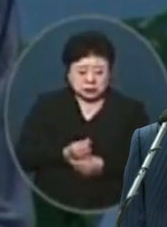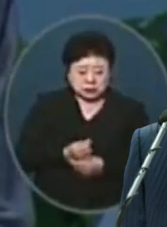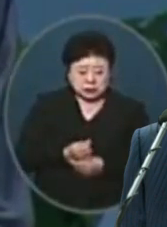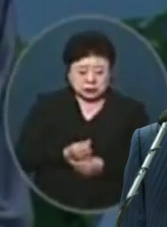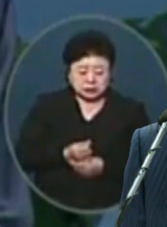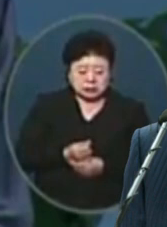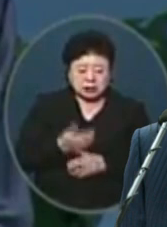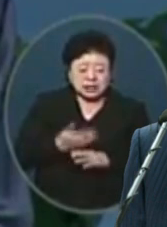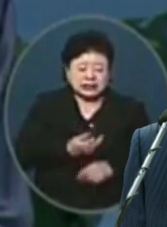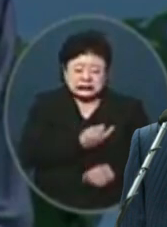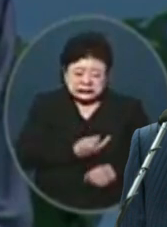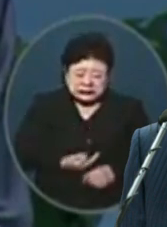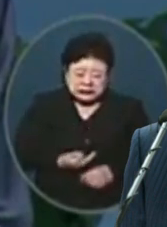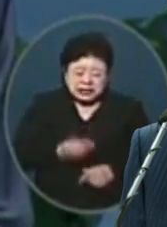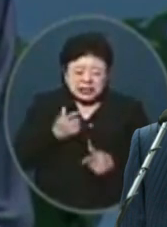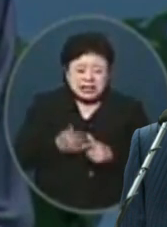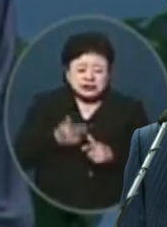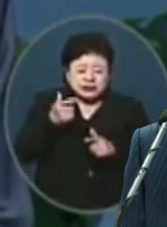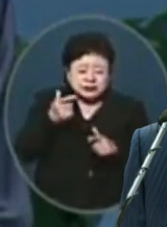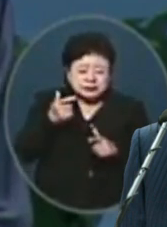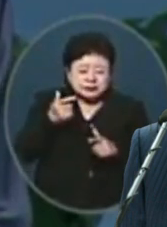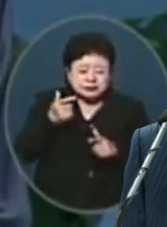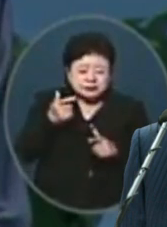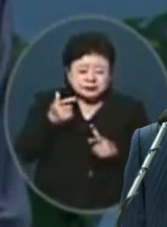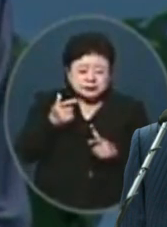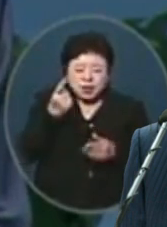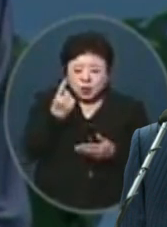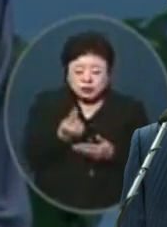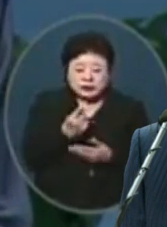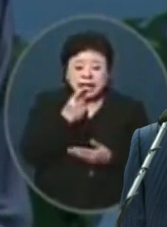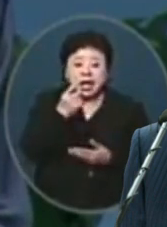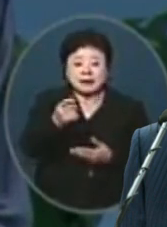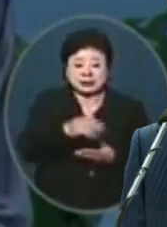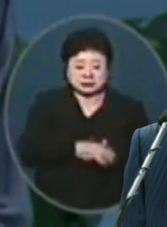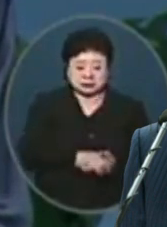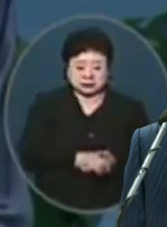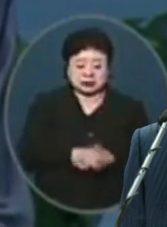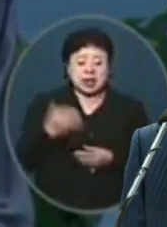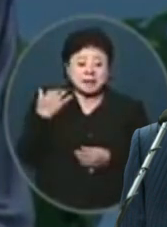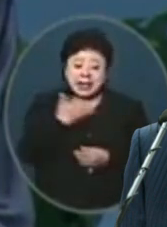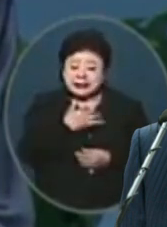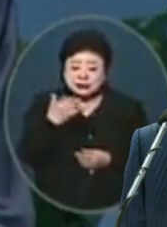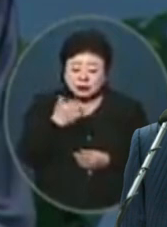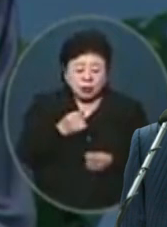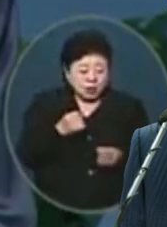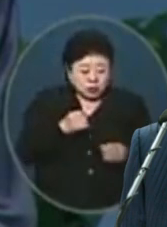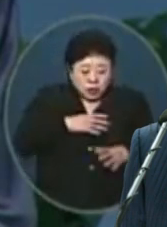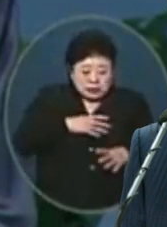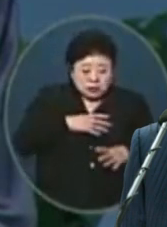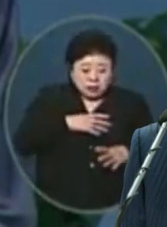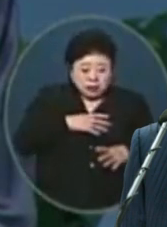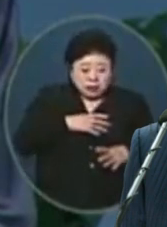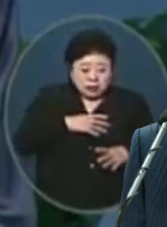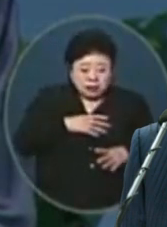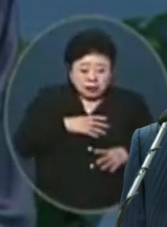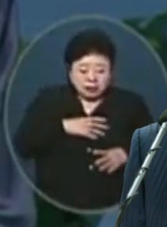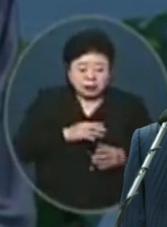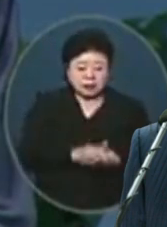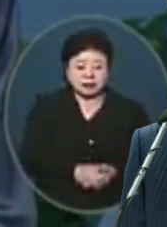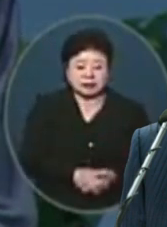다른 제자가 예수님 오셨다. 베드로는 놀라서